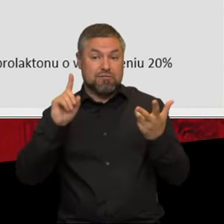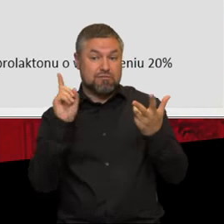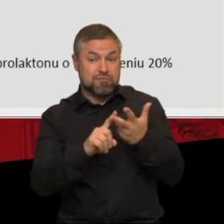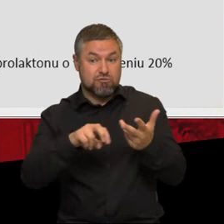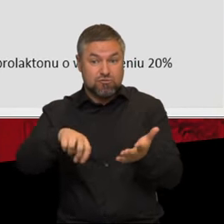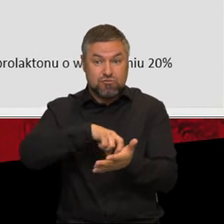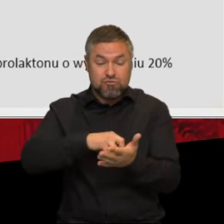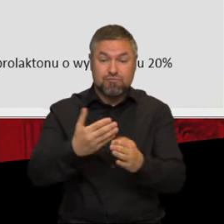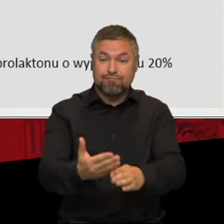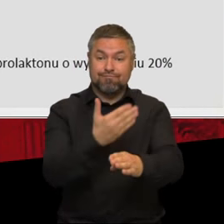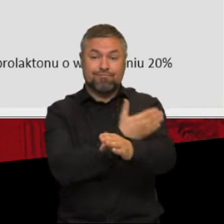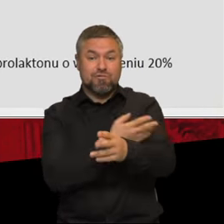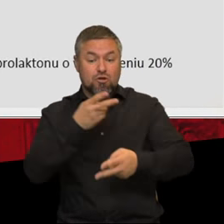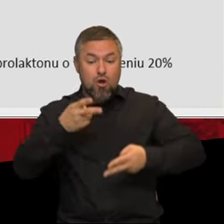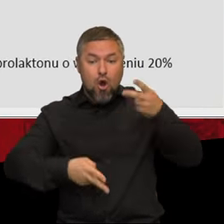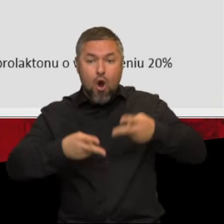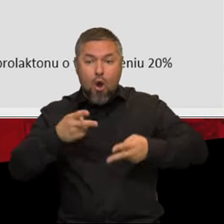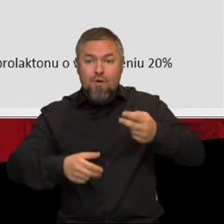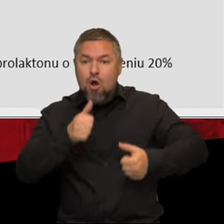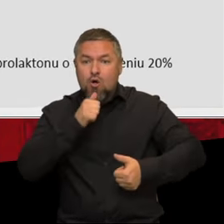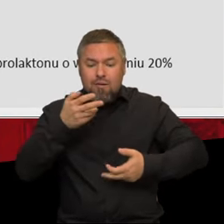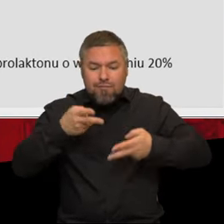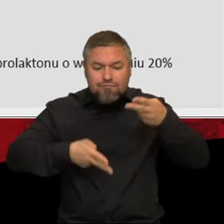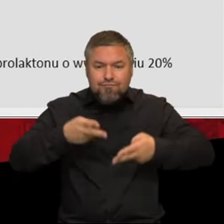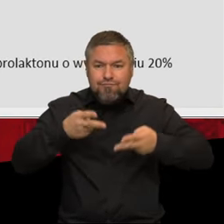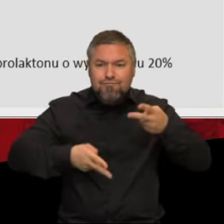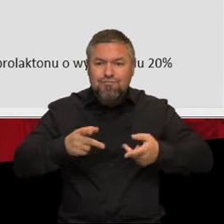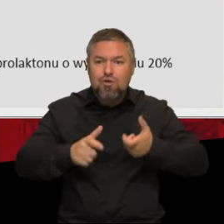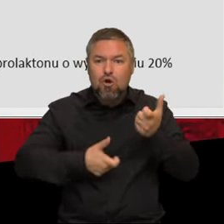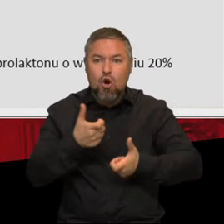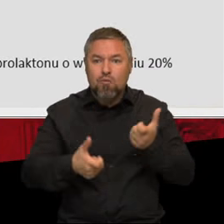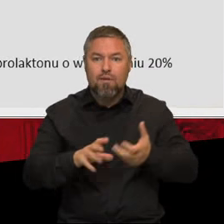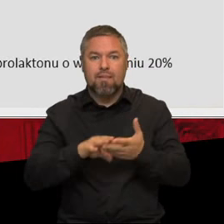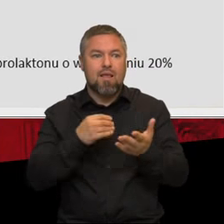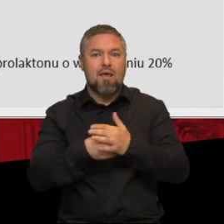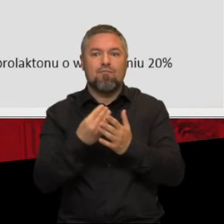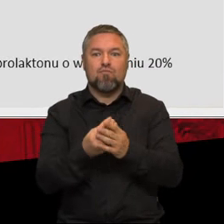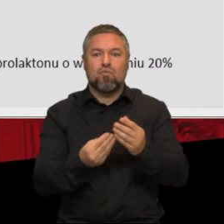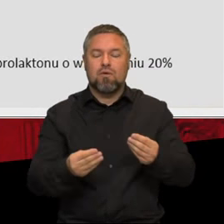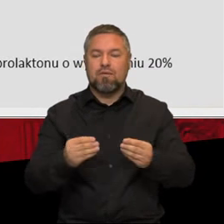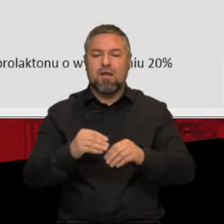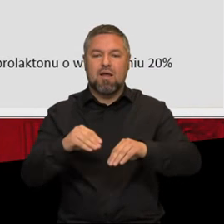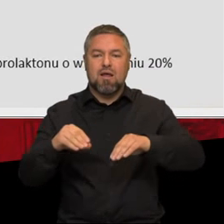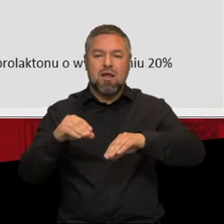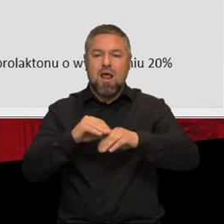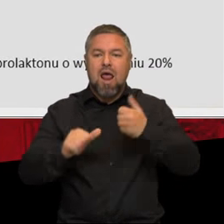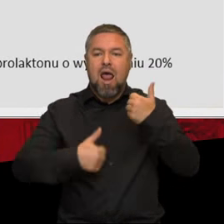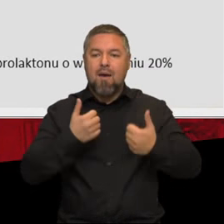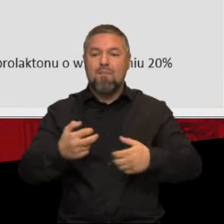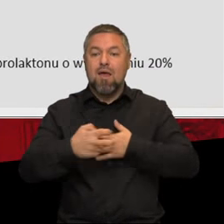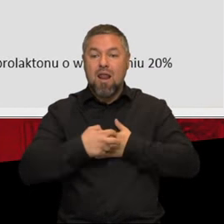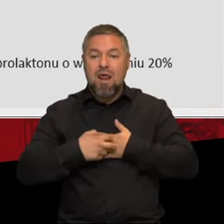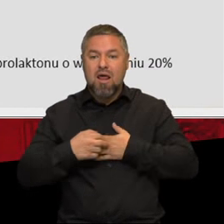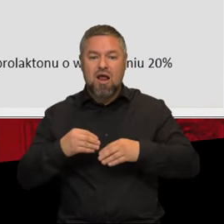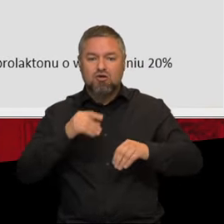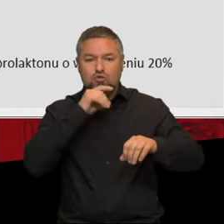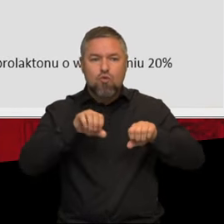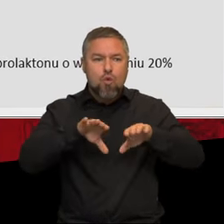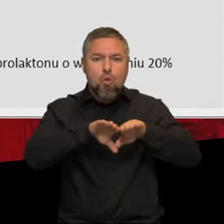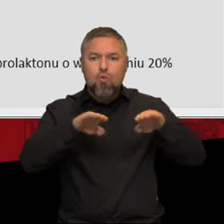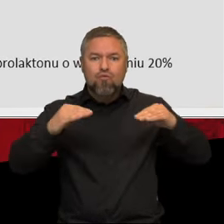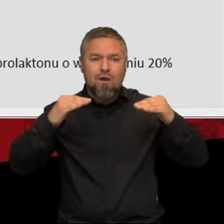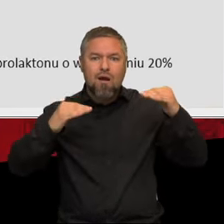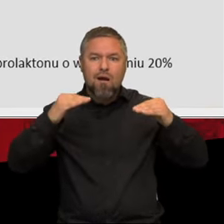do przedoperacyjnego testowania implantów, na przykład płytek stabilizujących, aby lekarz mógł